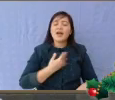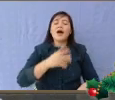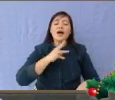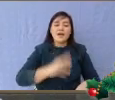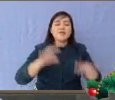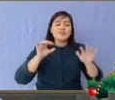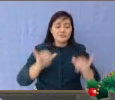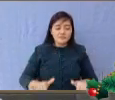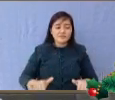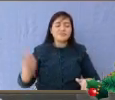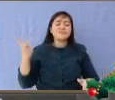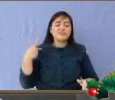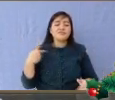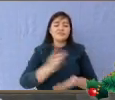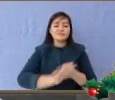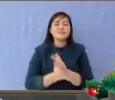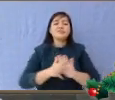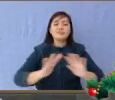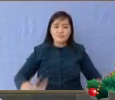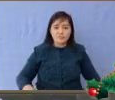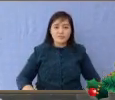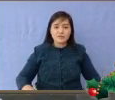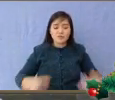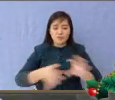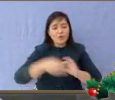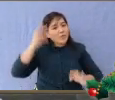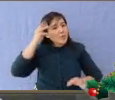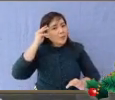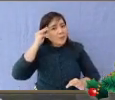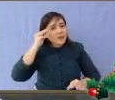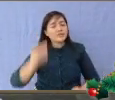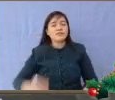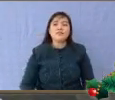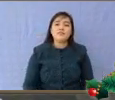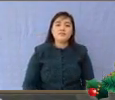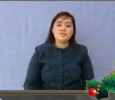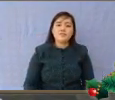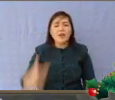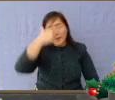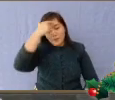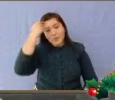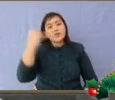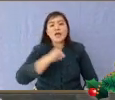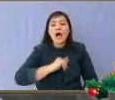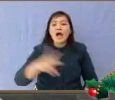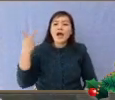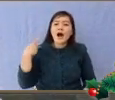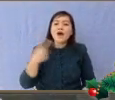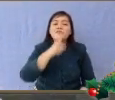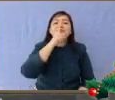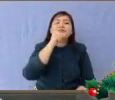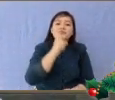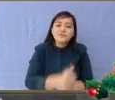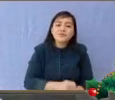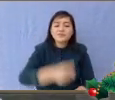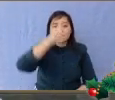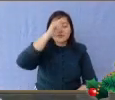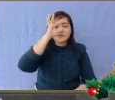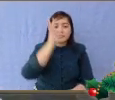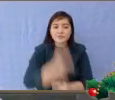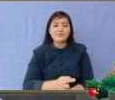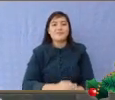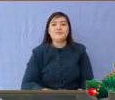So nagkagulo na sila. Pero yung isang tao na meron totoong pananampalataya sa Panginoon, kakantahan ka pa niyan.